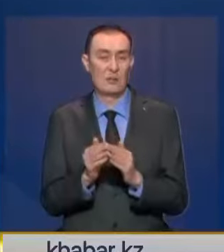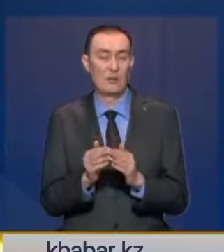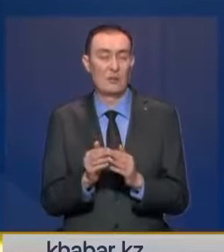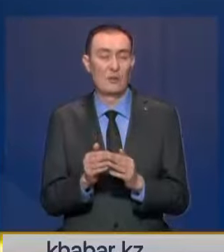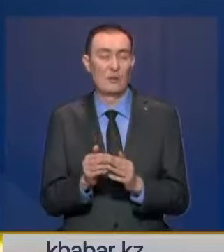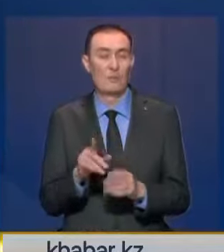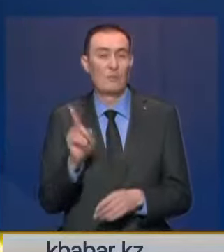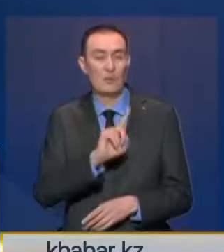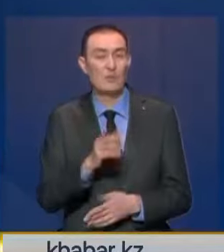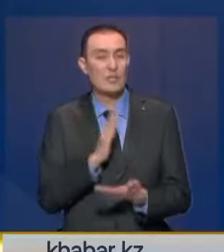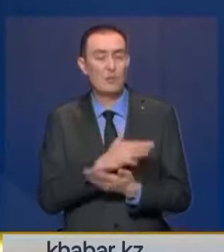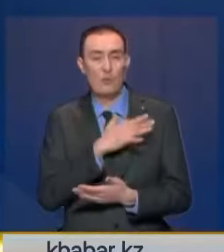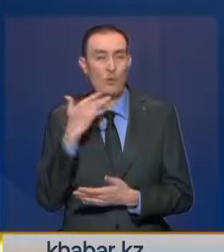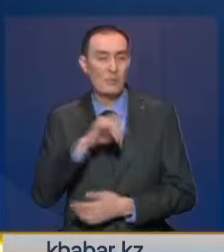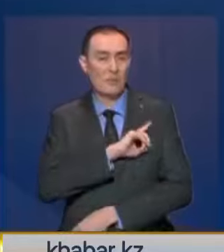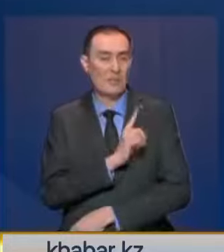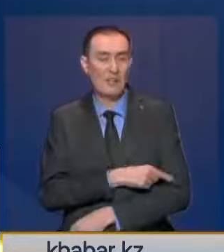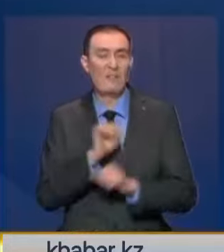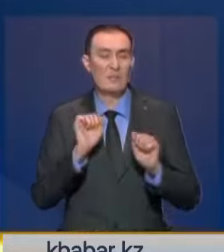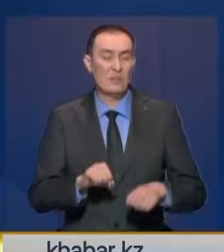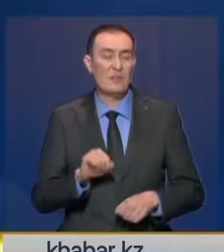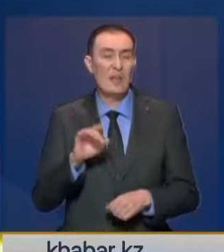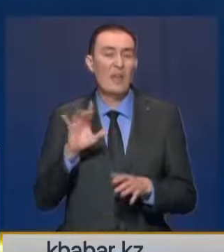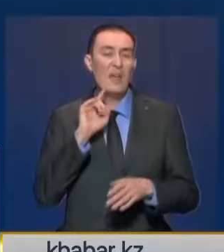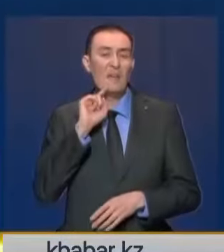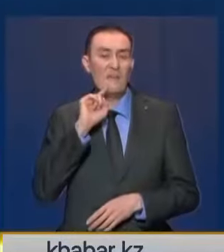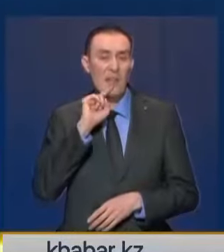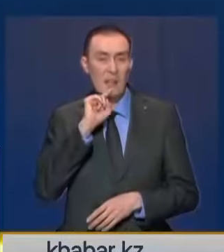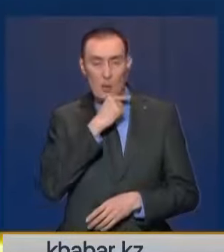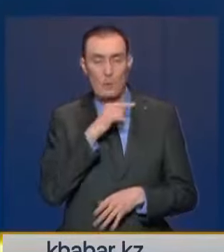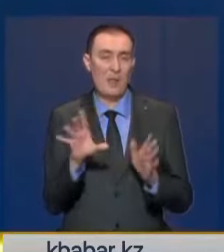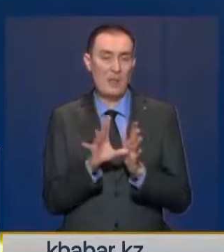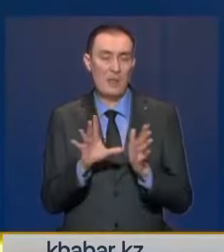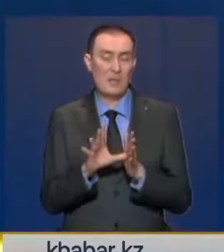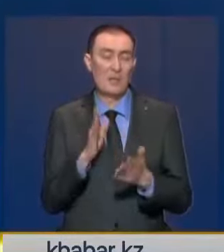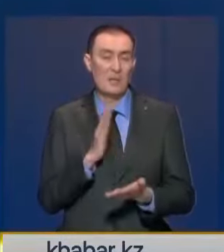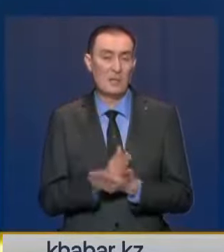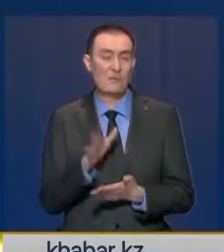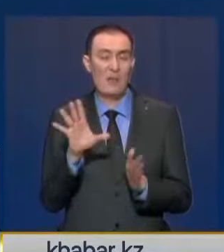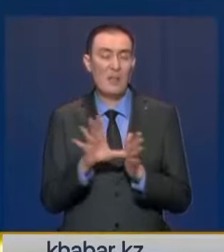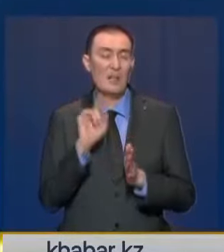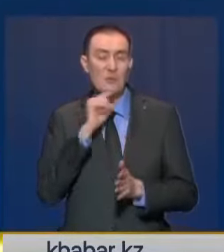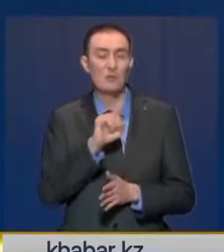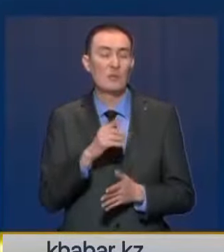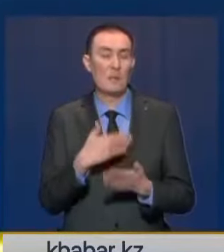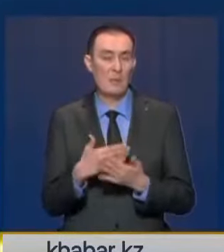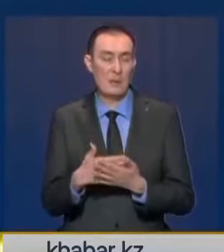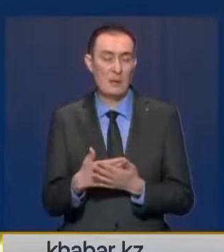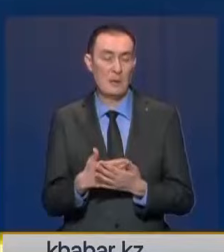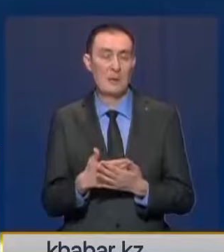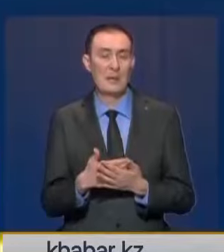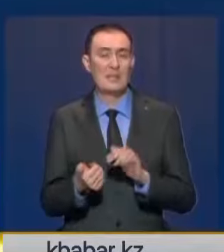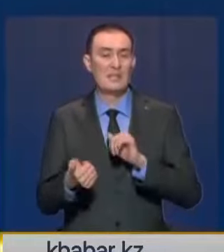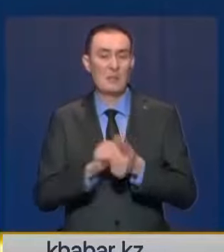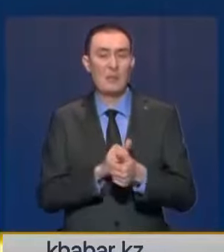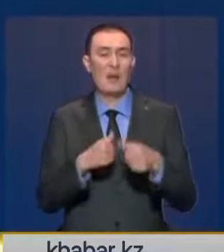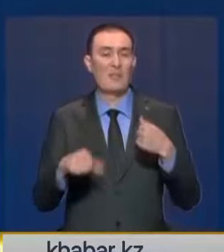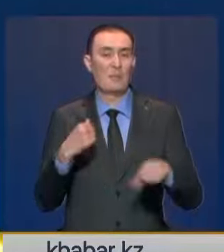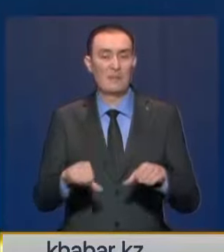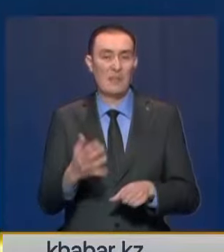Потому что там есть огромный потенциал в части энергоэффективности. Есть стандартные решения в энергосбережении. Это как замена